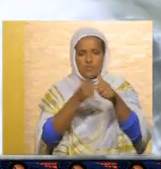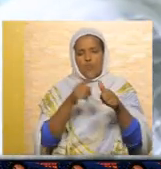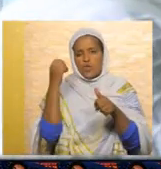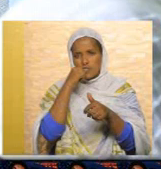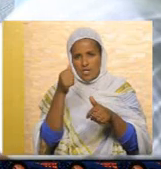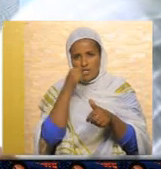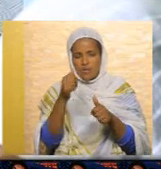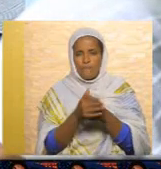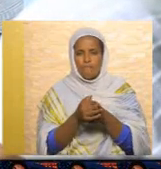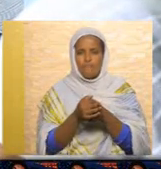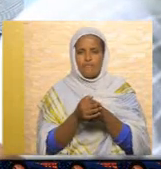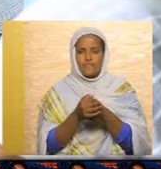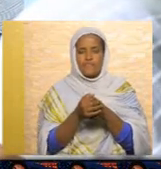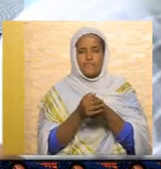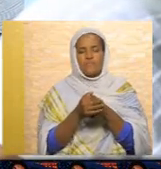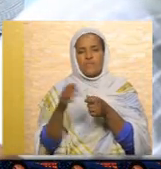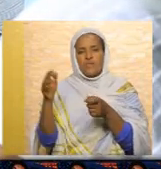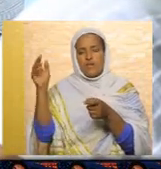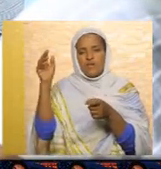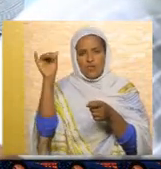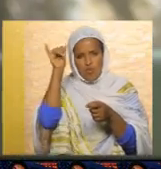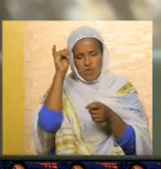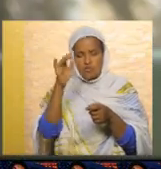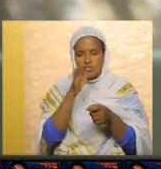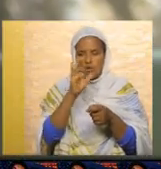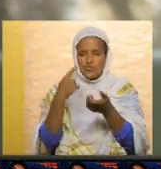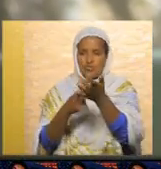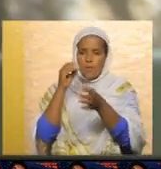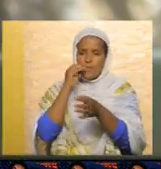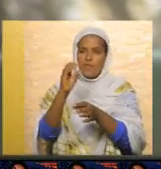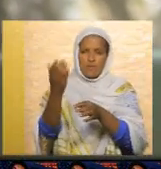የመወጣቱ ነገርም በዛው ልክ አሁንም ድረስ እንደቀጠለ ይገኛል።